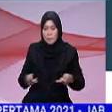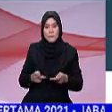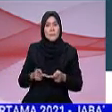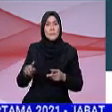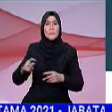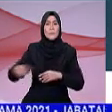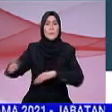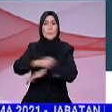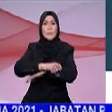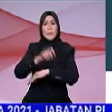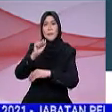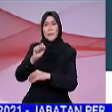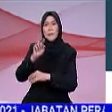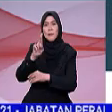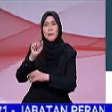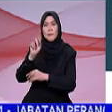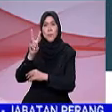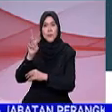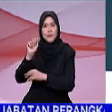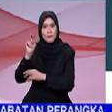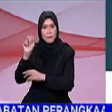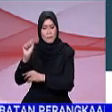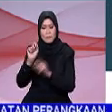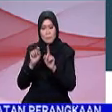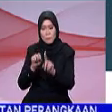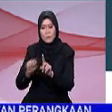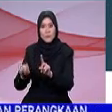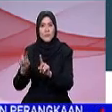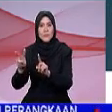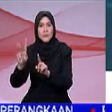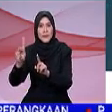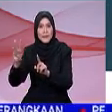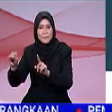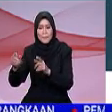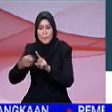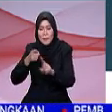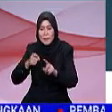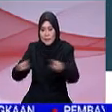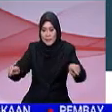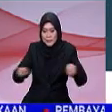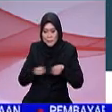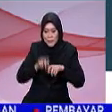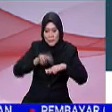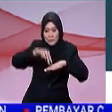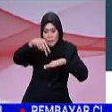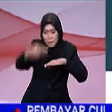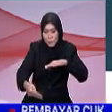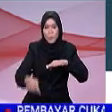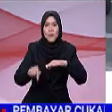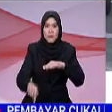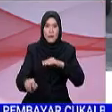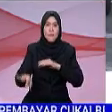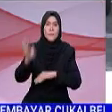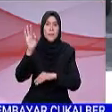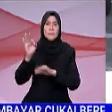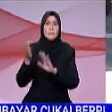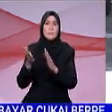Taman Arowana, iaitu kira-kira 1.2 km dari lokasi mangsa terjatuh.